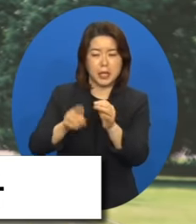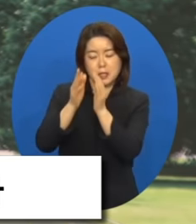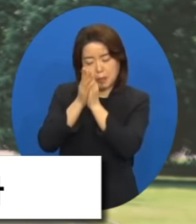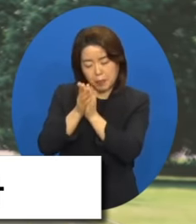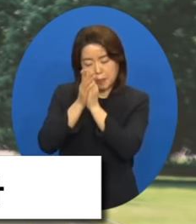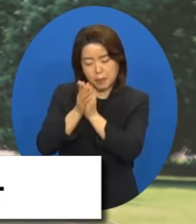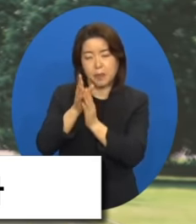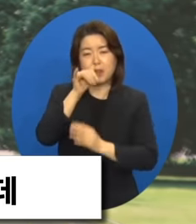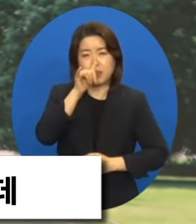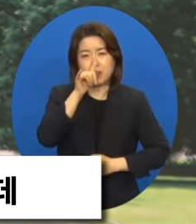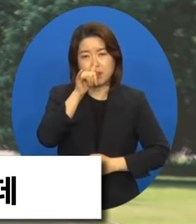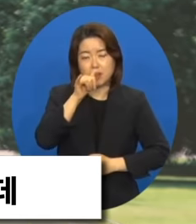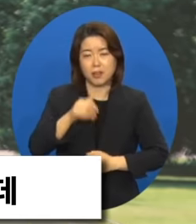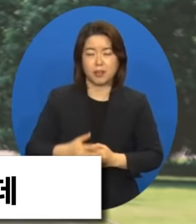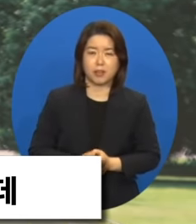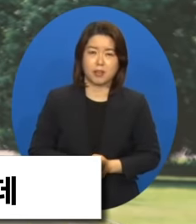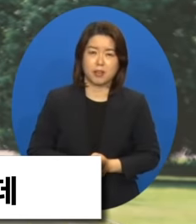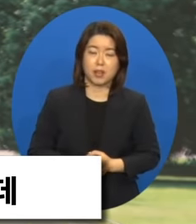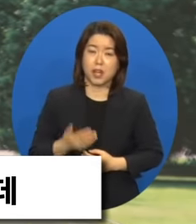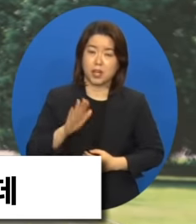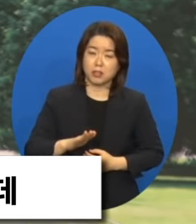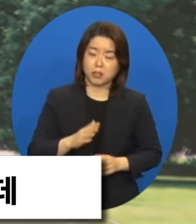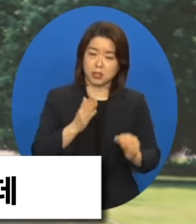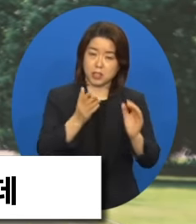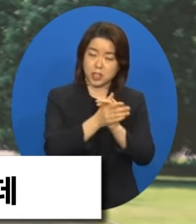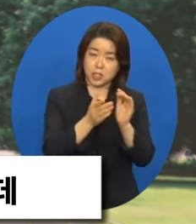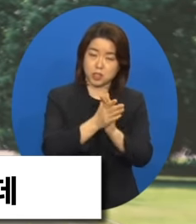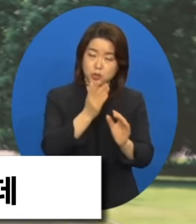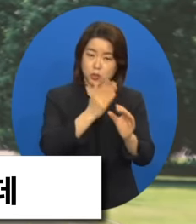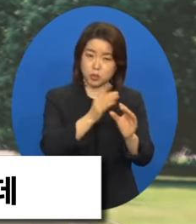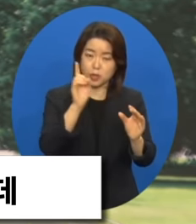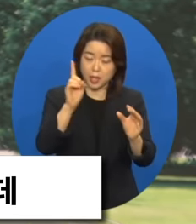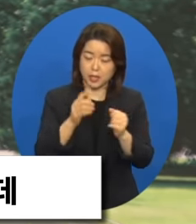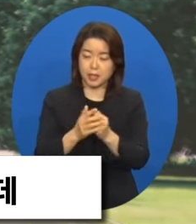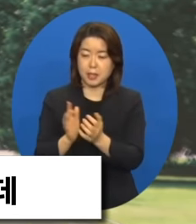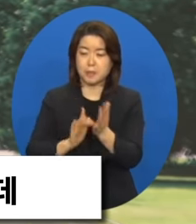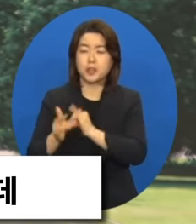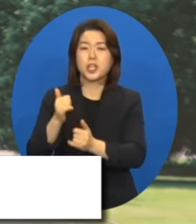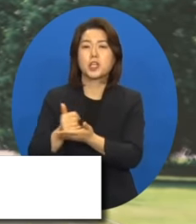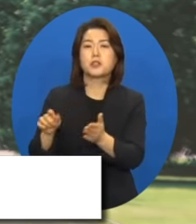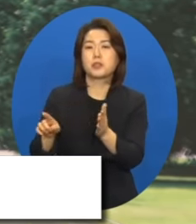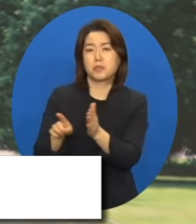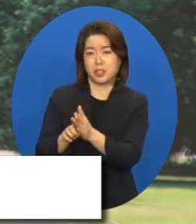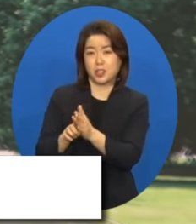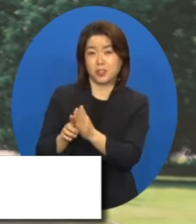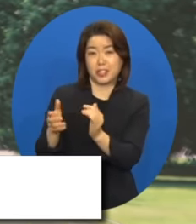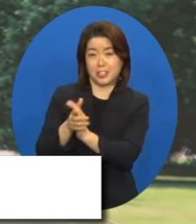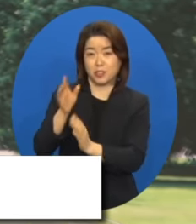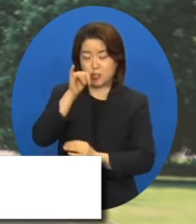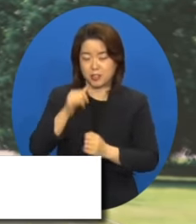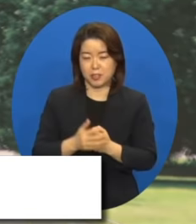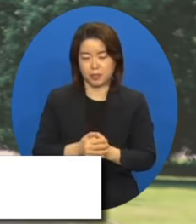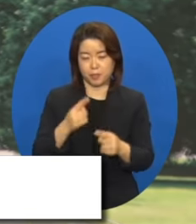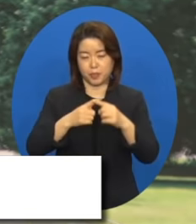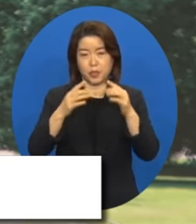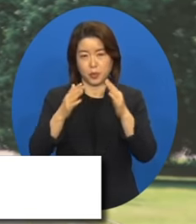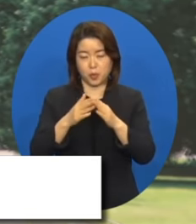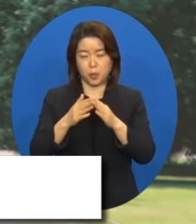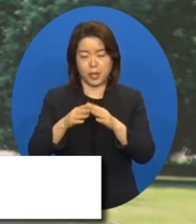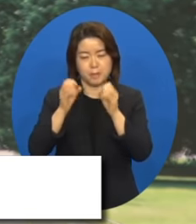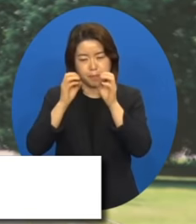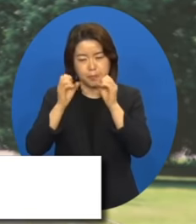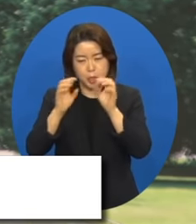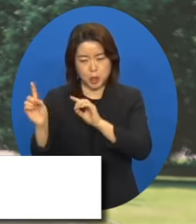분입니다. 그런데 친구 중에 하나가 예수를 믿는 친구가 있었는데 그렇게 교회 전도 집회 때 한번